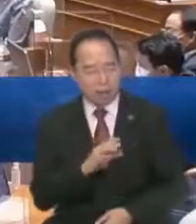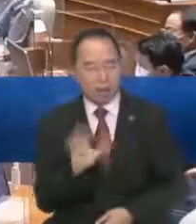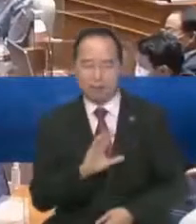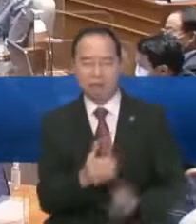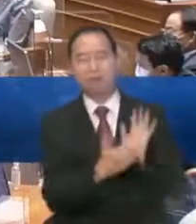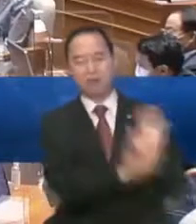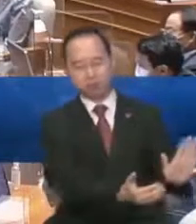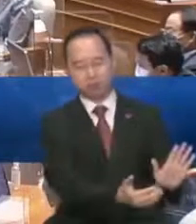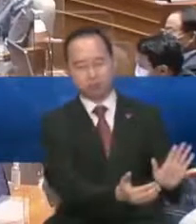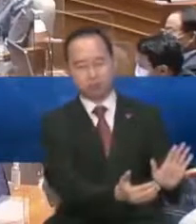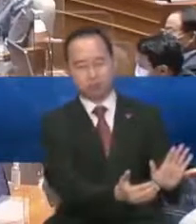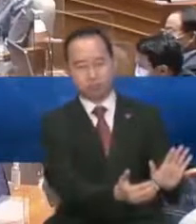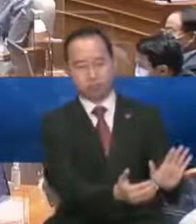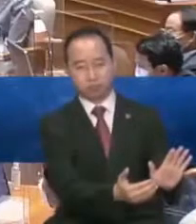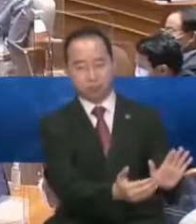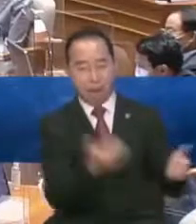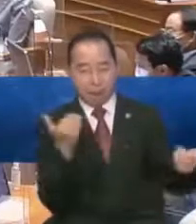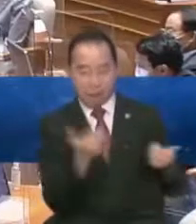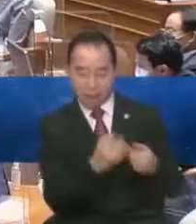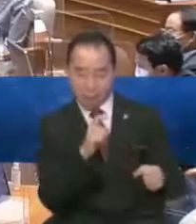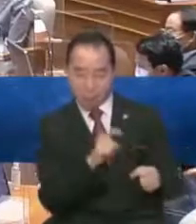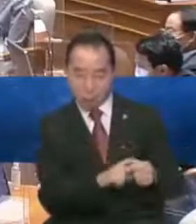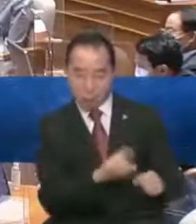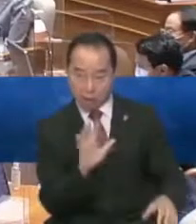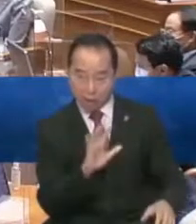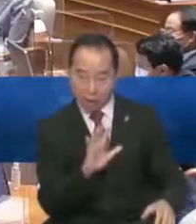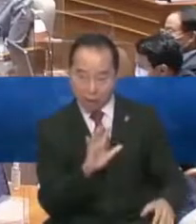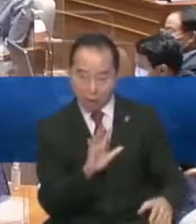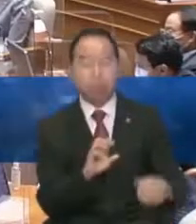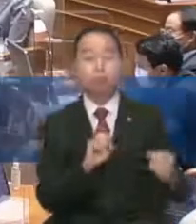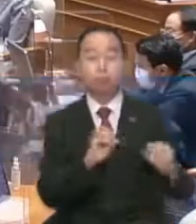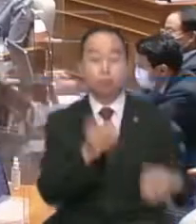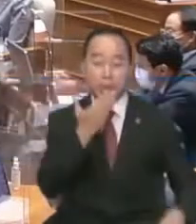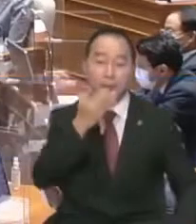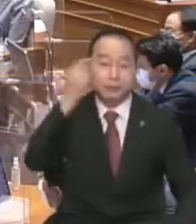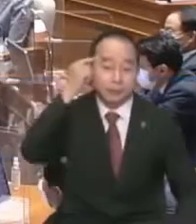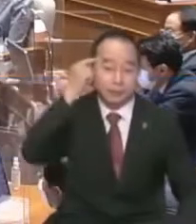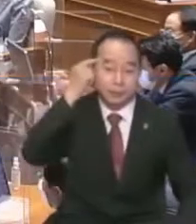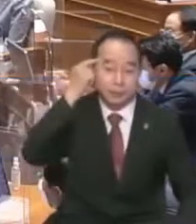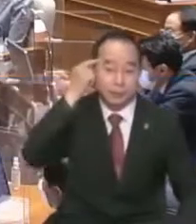않는 한 대화로 풀지 못할 문제는 없다고 저는 믿습니다.